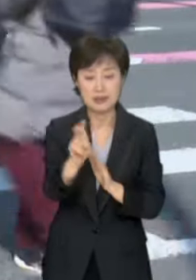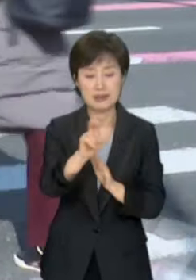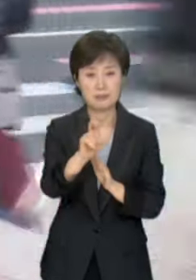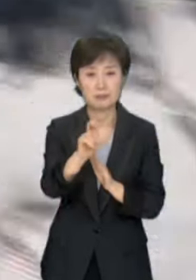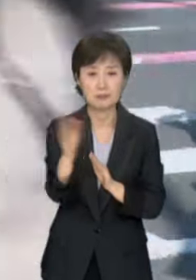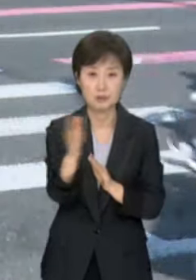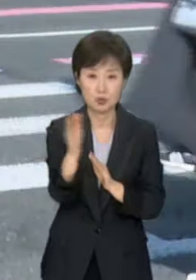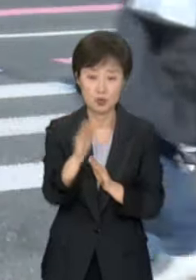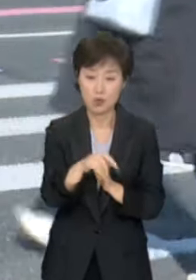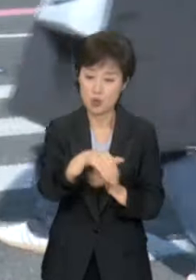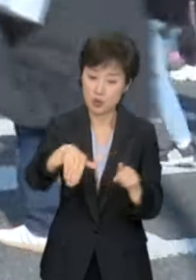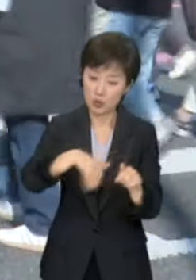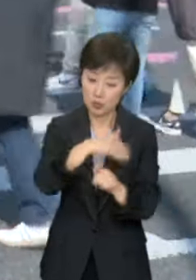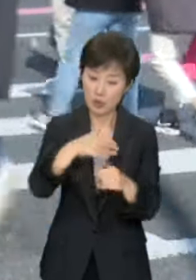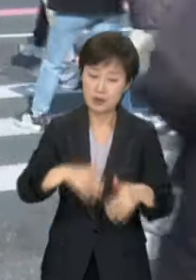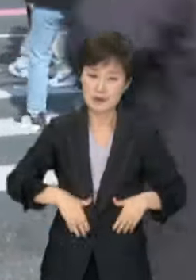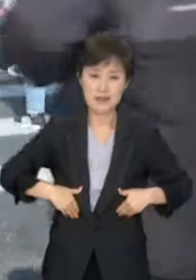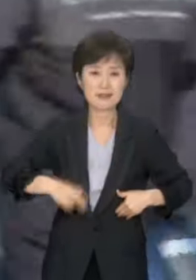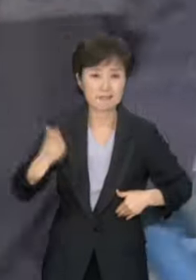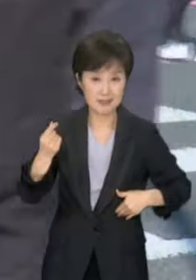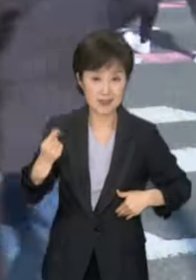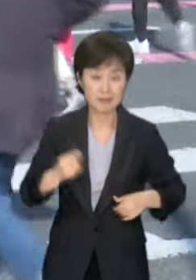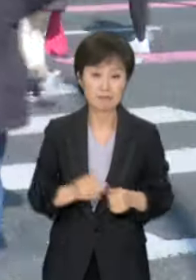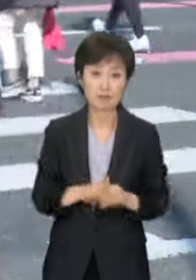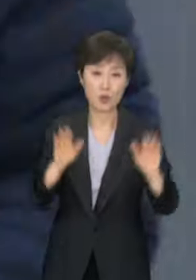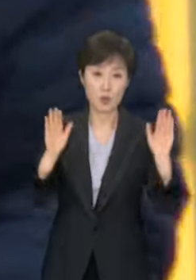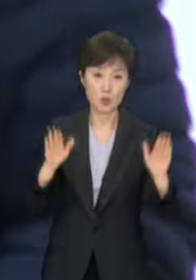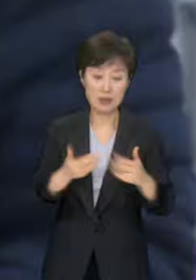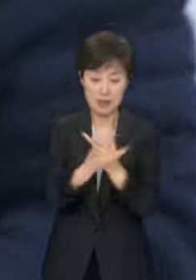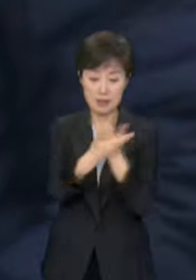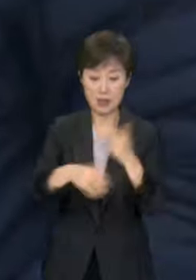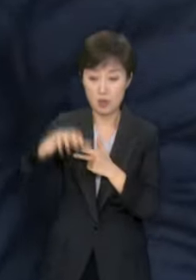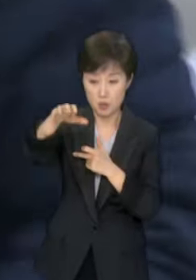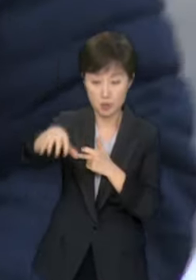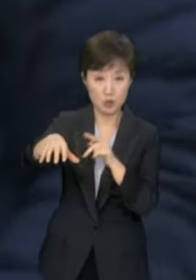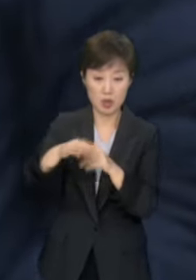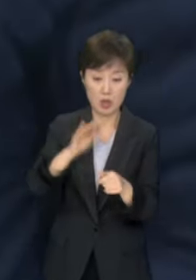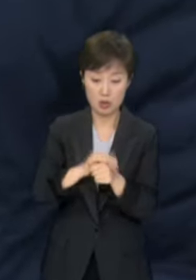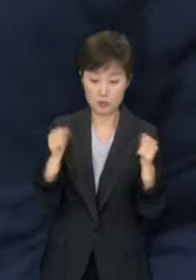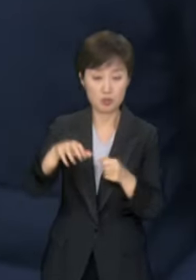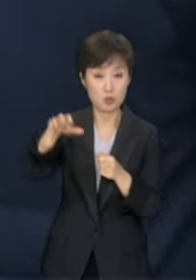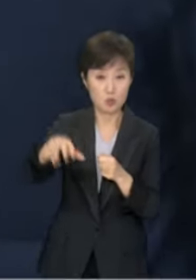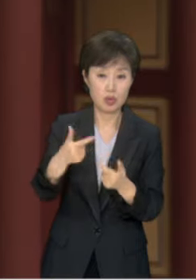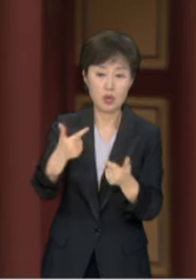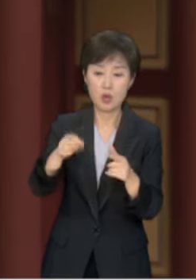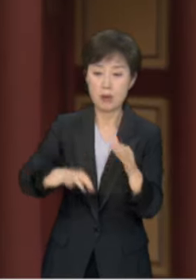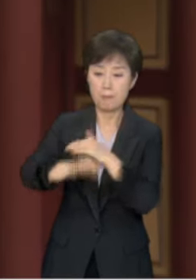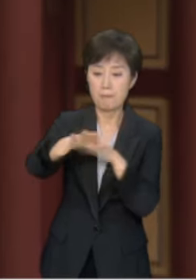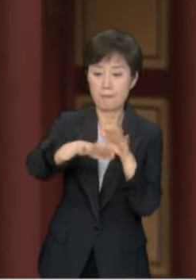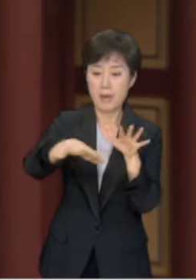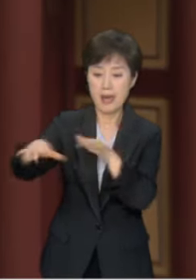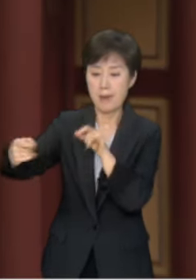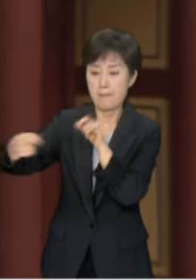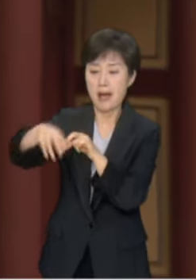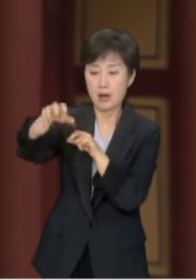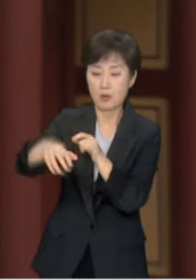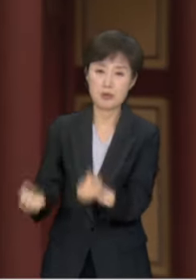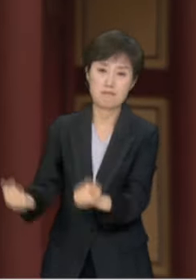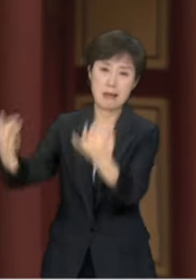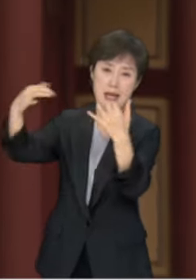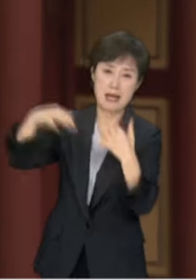등 주말 동안 온화한 날씨가 함께하겠습니다. 오늘도 강원 동해안과 경북 동해안, 부산과 울산 지역에 너울성